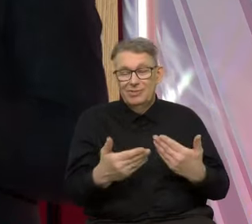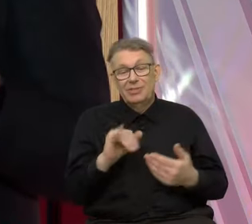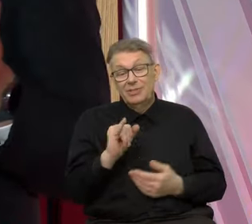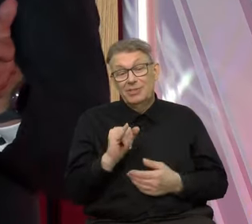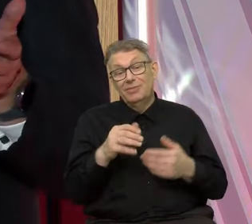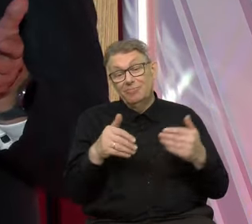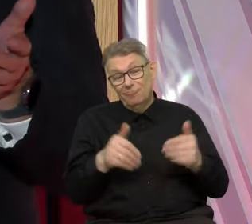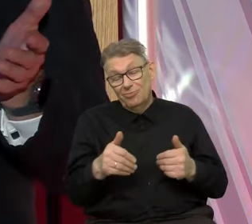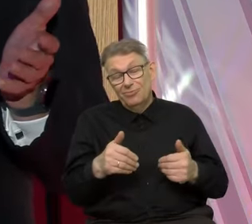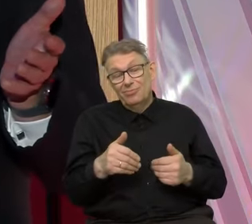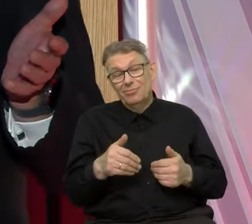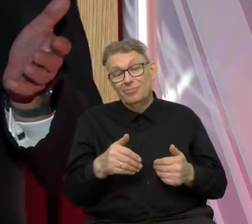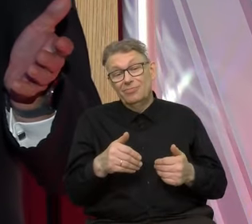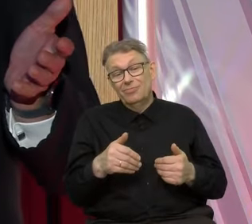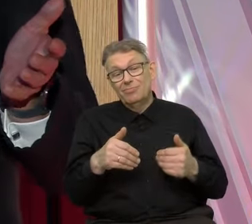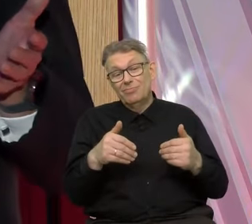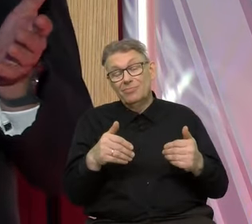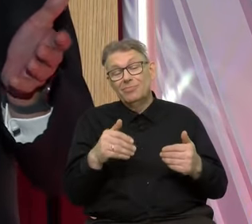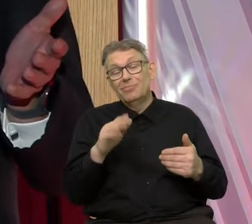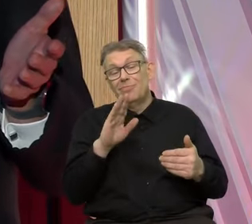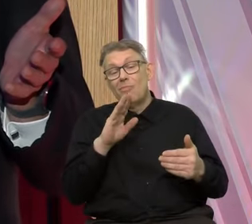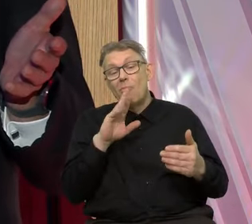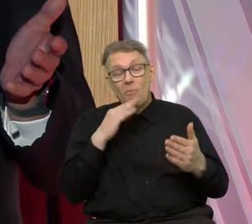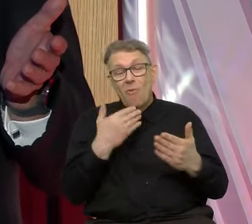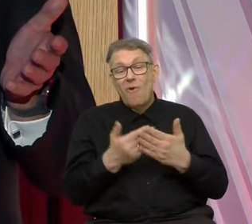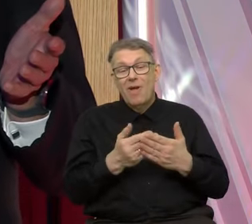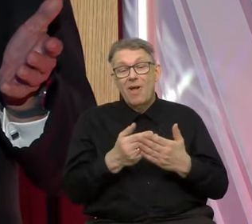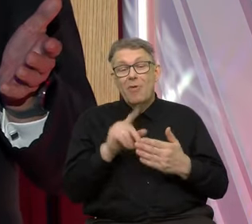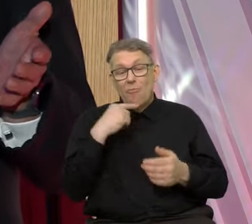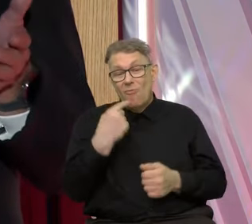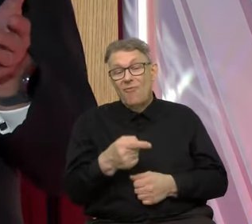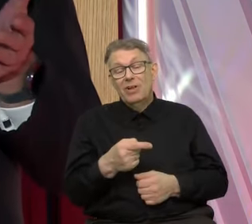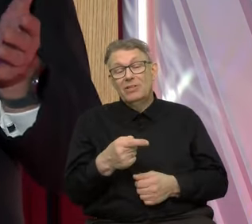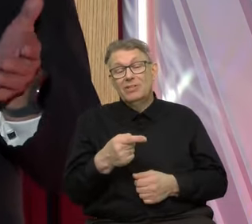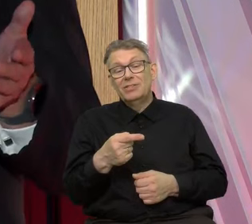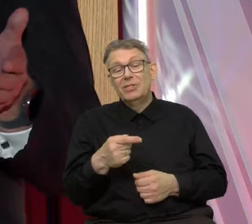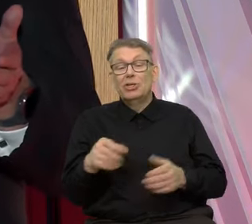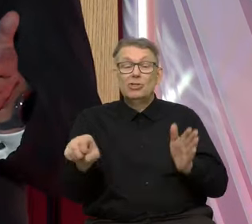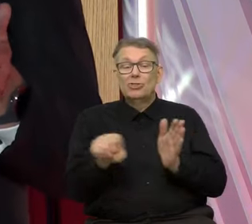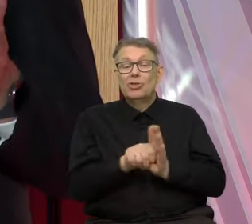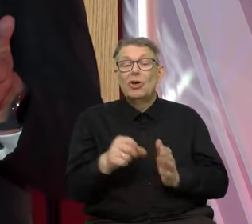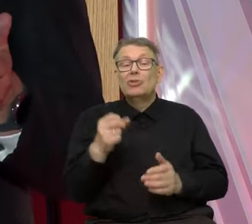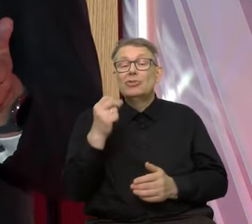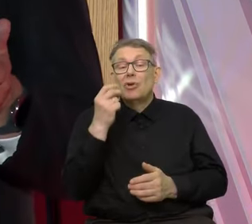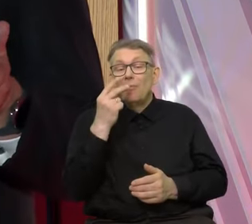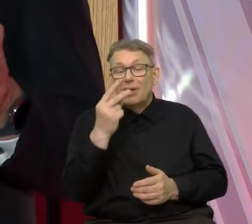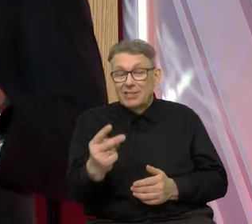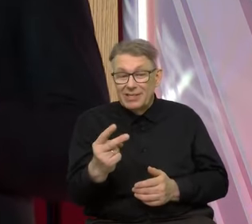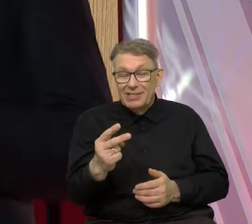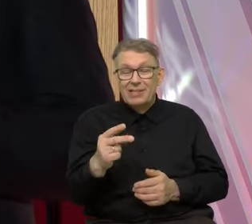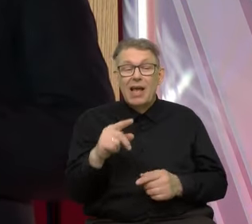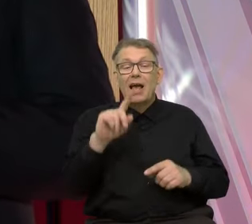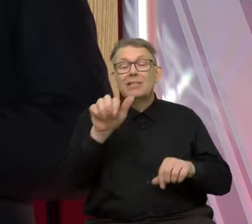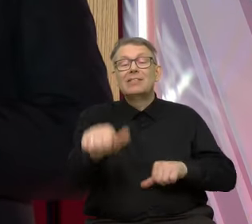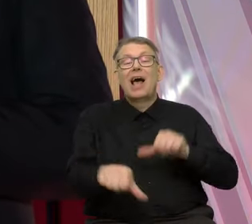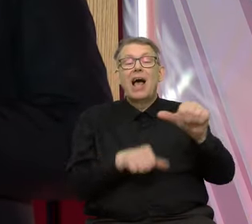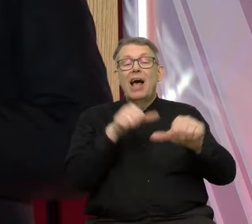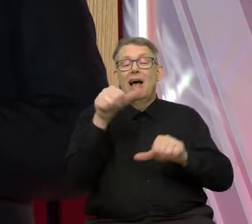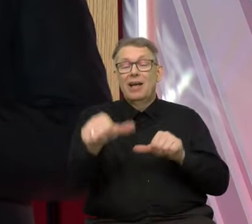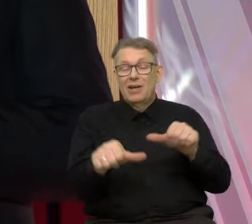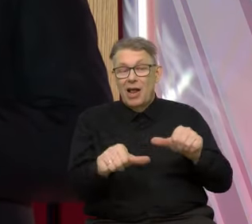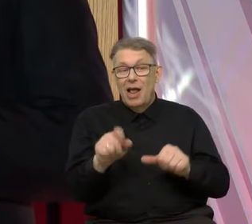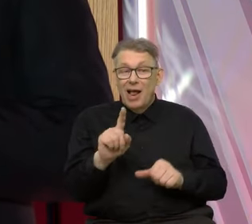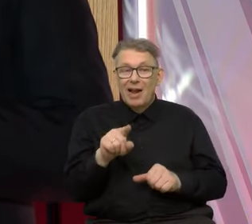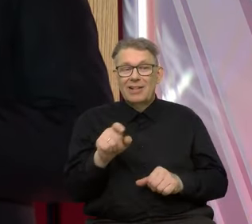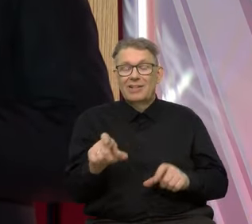i możemy powiedzieć z nadzieją do zobaczenia podczas przyszłorocznych Michałów, no ale ten